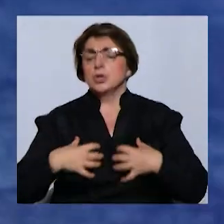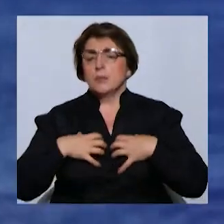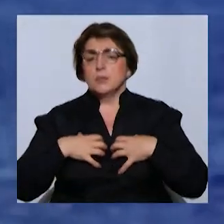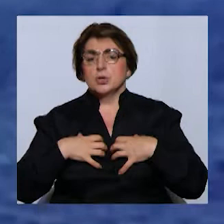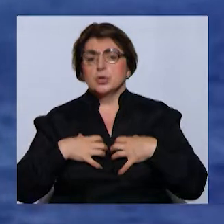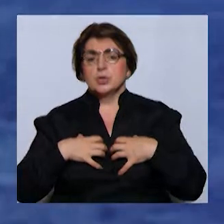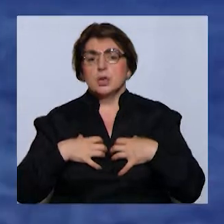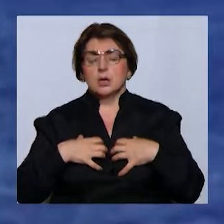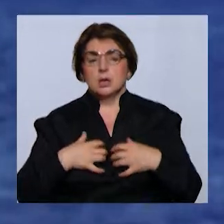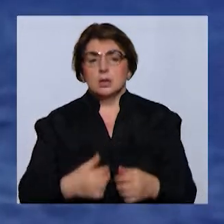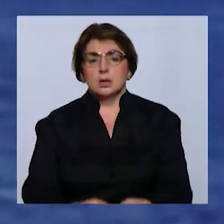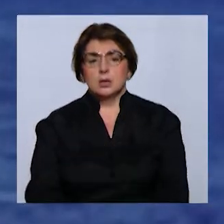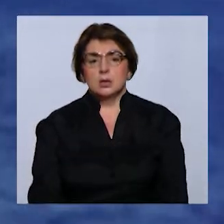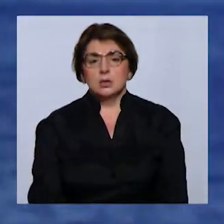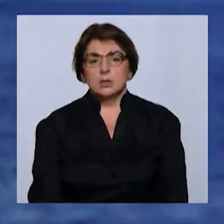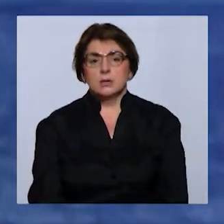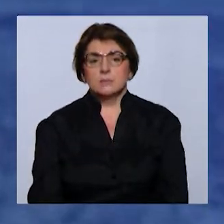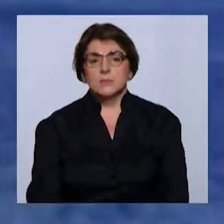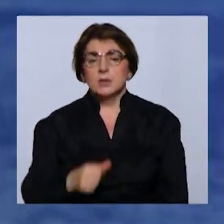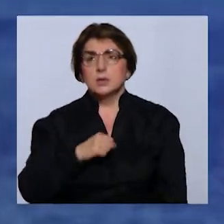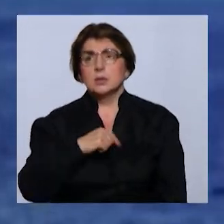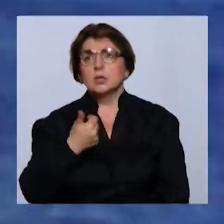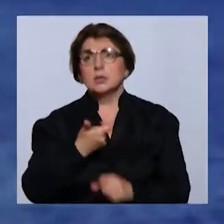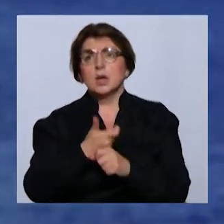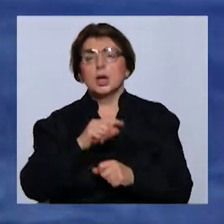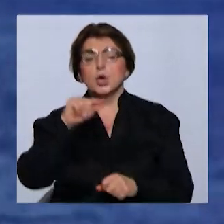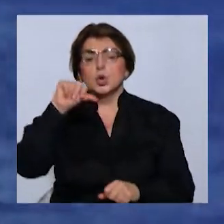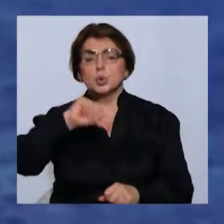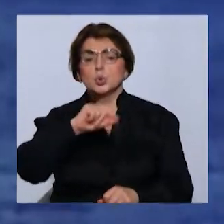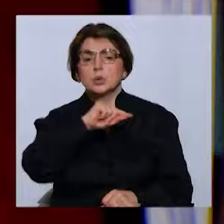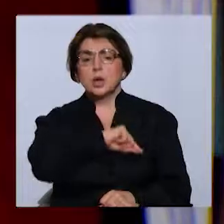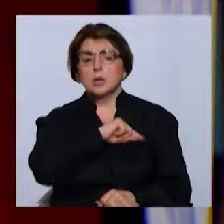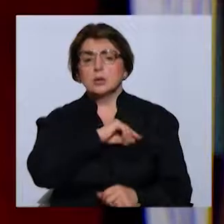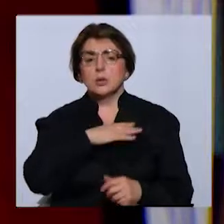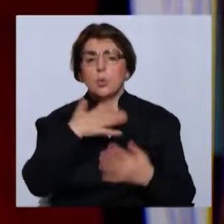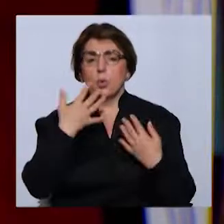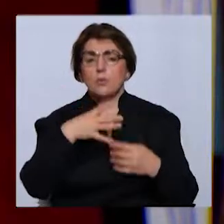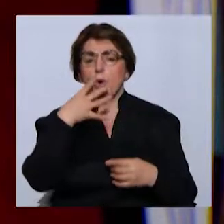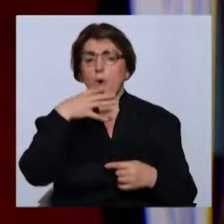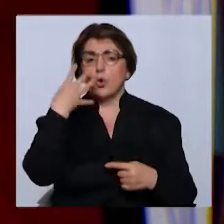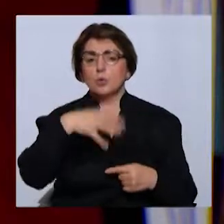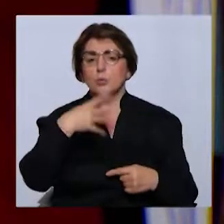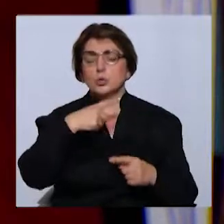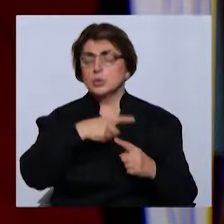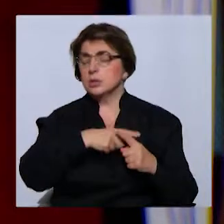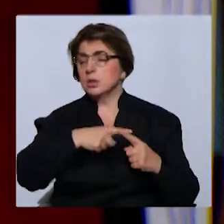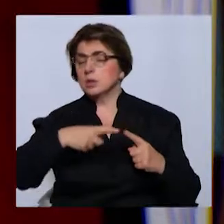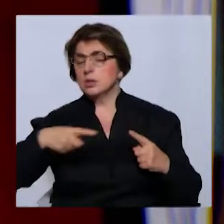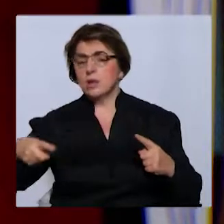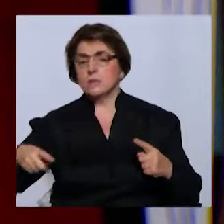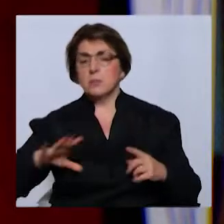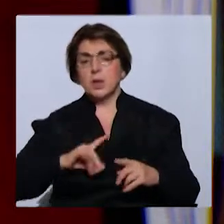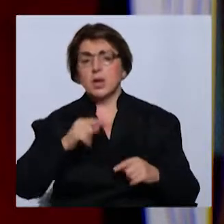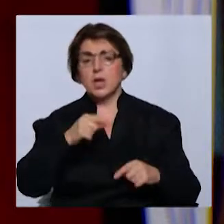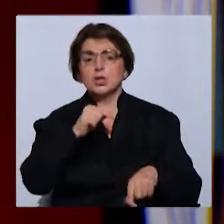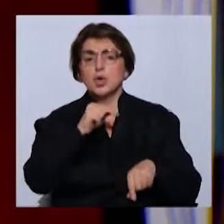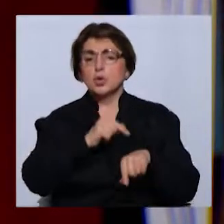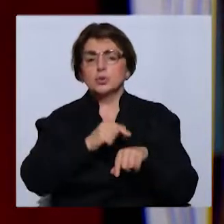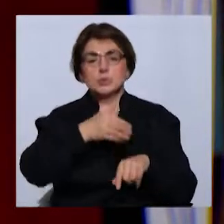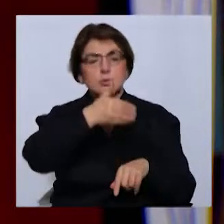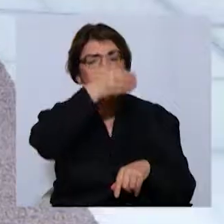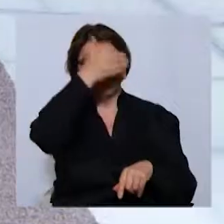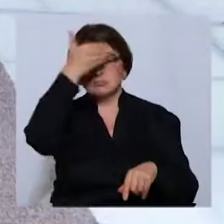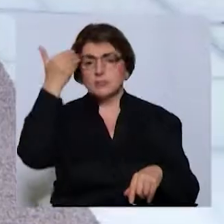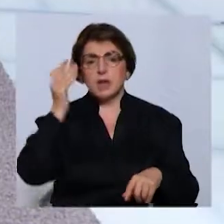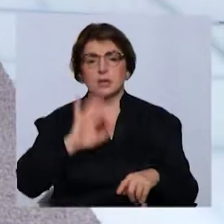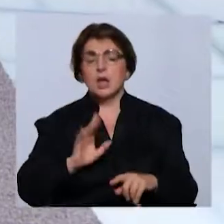და ღრმა დეპრესია გავიდა 40 წელი და ეს გრძნობა არ გამქრალა ასე იხსენებს